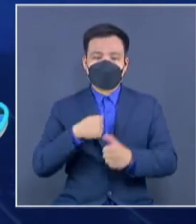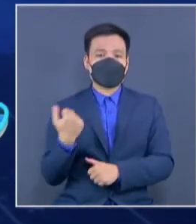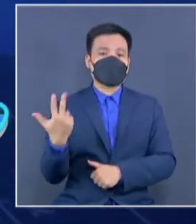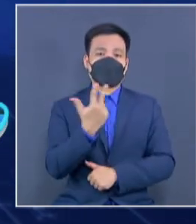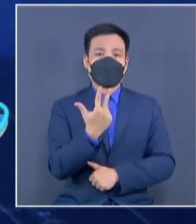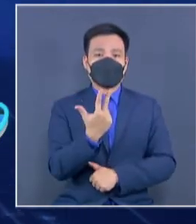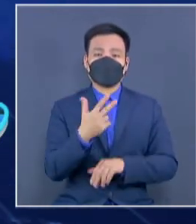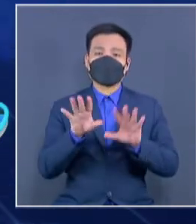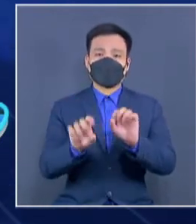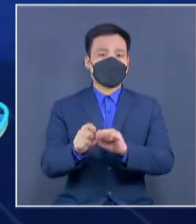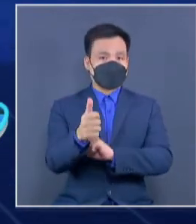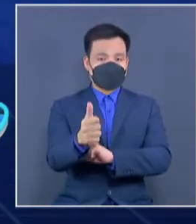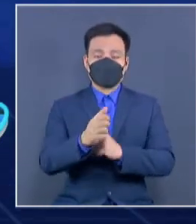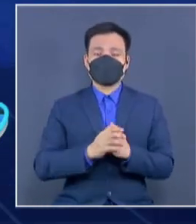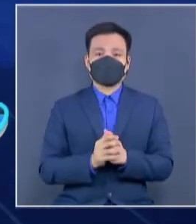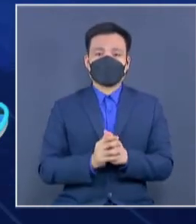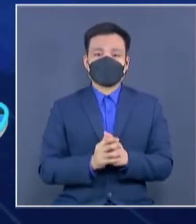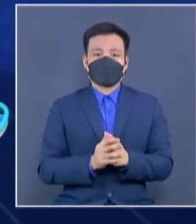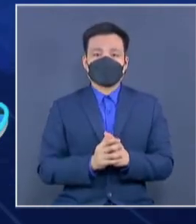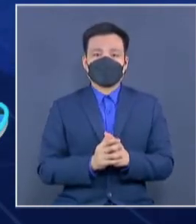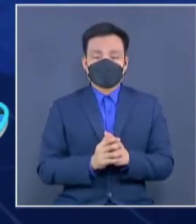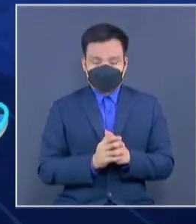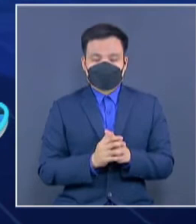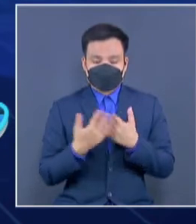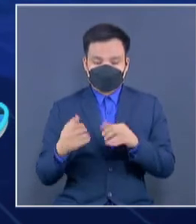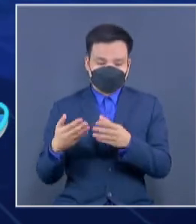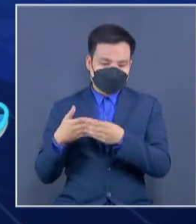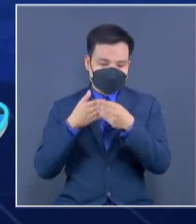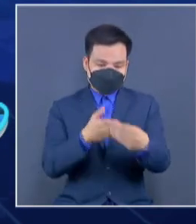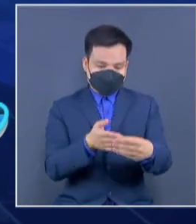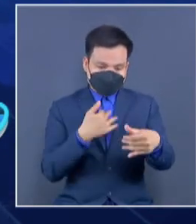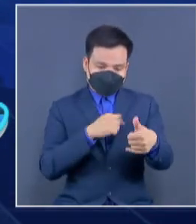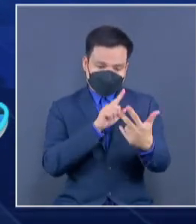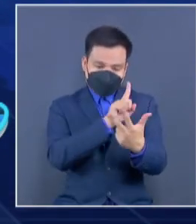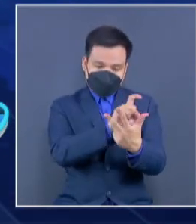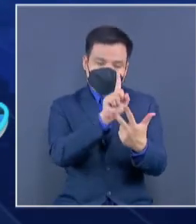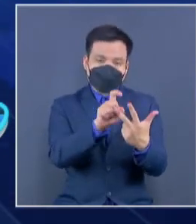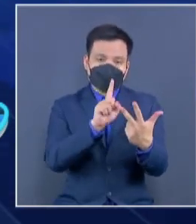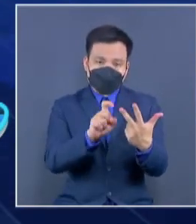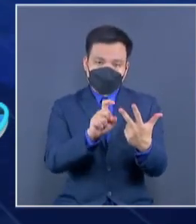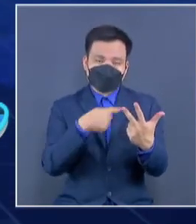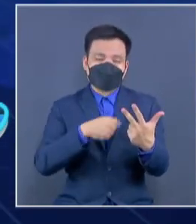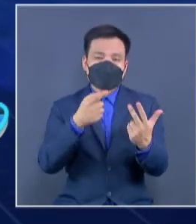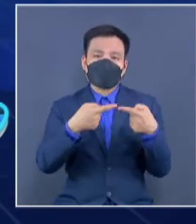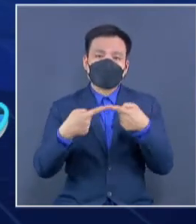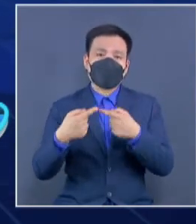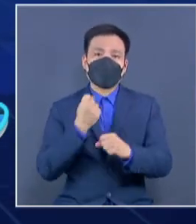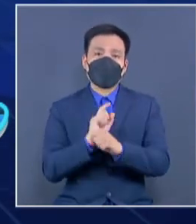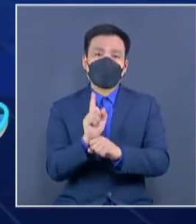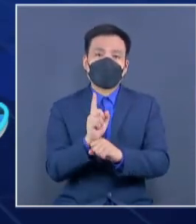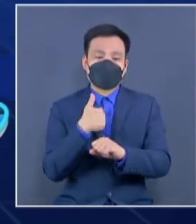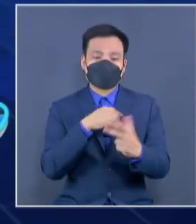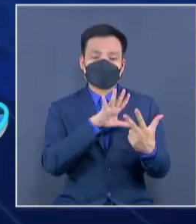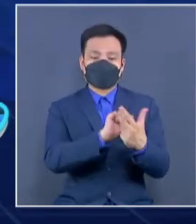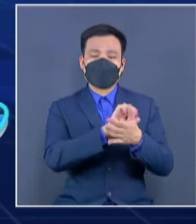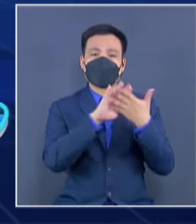ตัวทั้ง3คนเอาไว้แล้วก็ไปสอบสวนขยายผลทีนี้เนี่ยสิ่งที่ต้องดำเนินการต่อไปไม่ใช่แค่จับกลุ่ม3